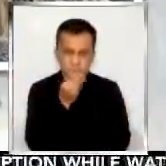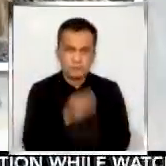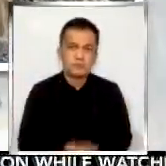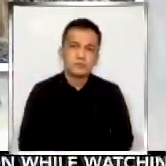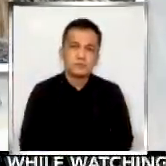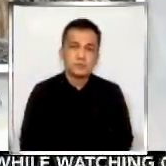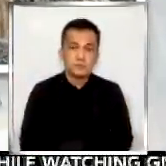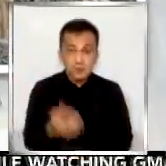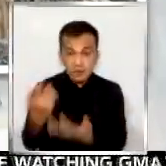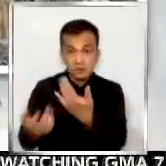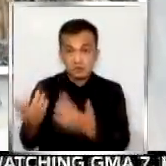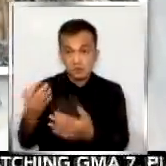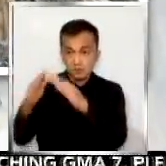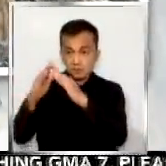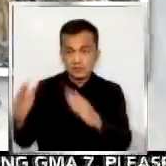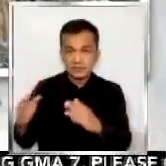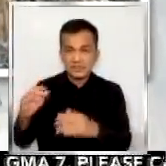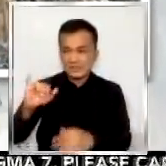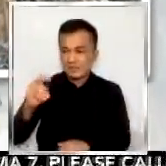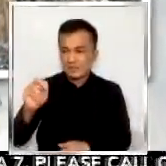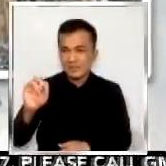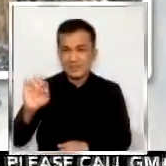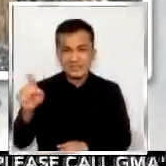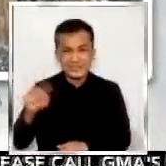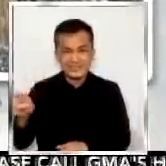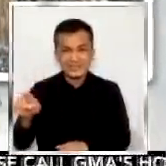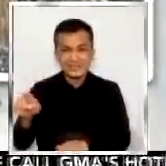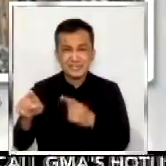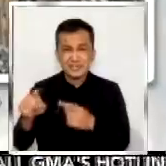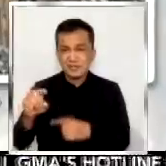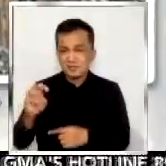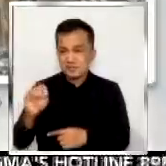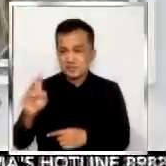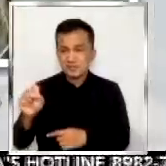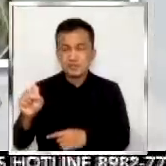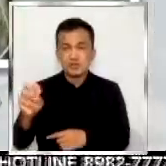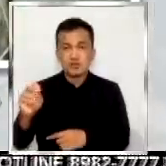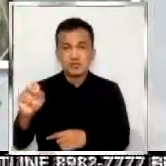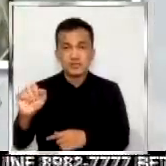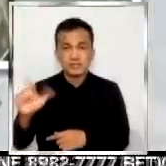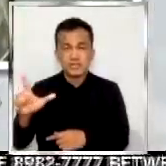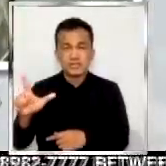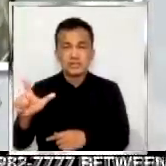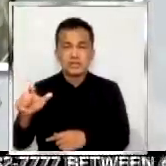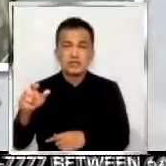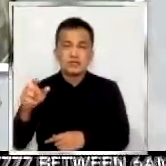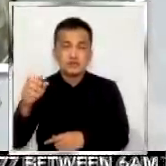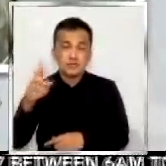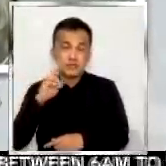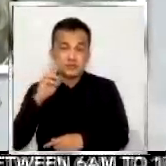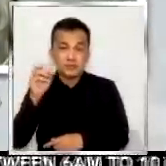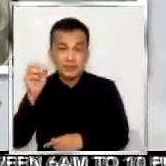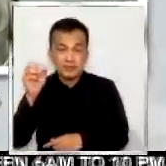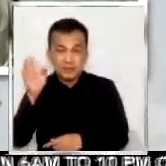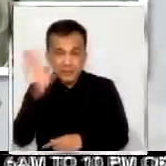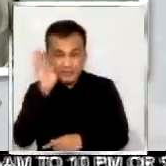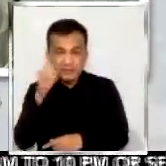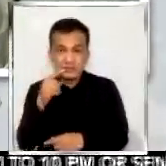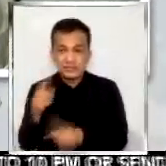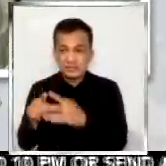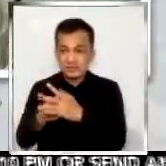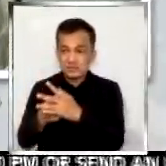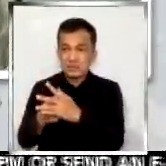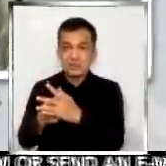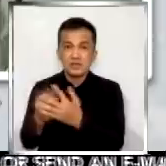Nasunog din ang bahay ni Jimenez, Misamis Oriental Mindoro, Rosario Balais. Nagsimula ang sunog baga alas 12 kagabi at